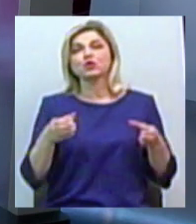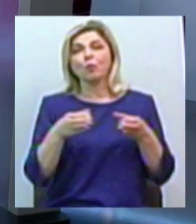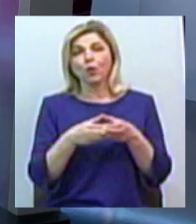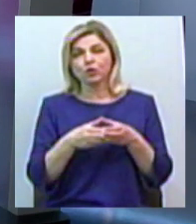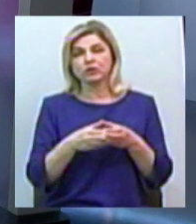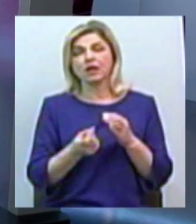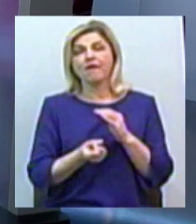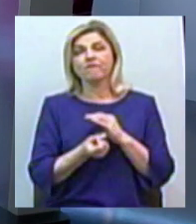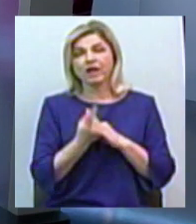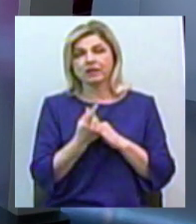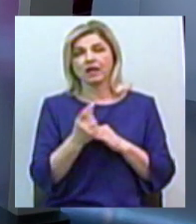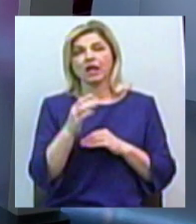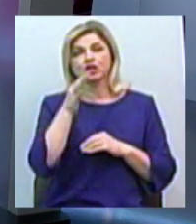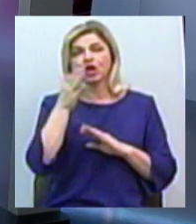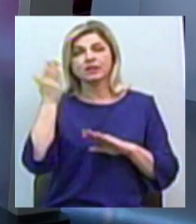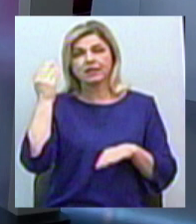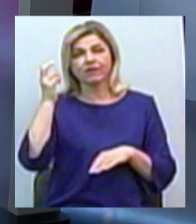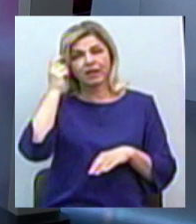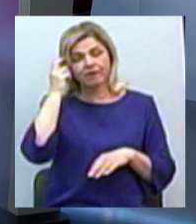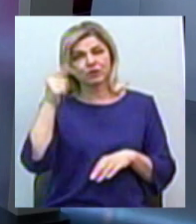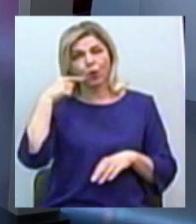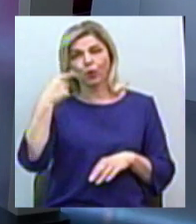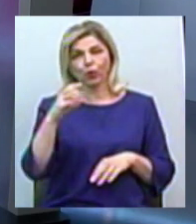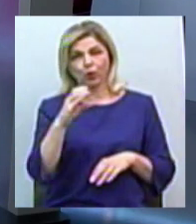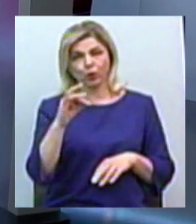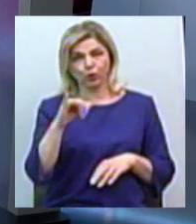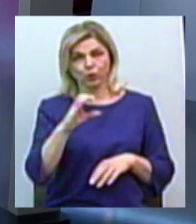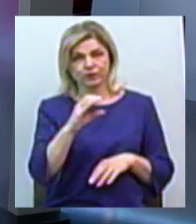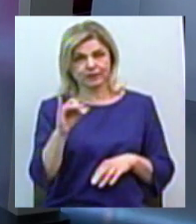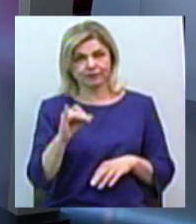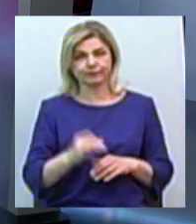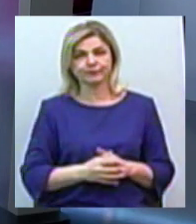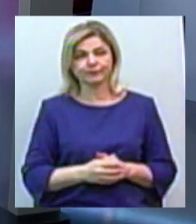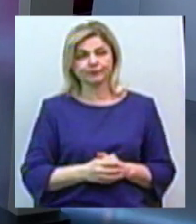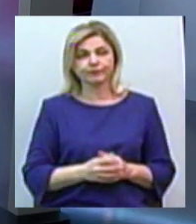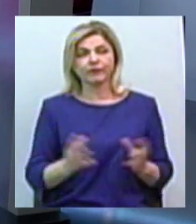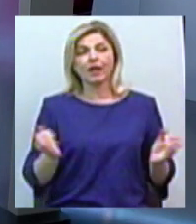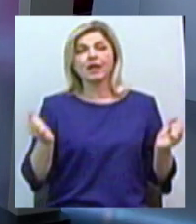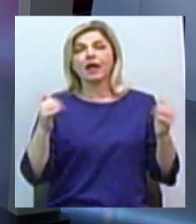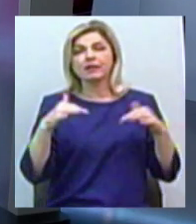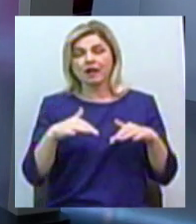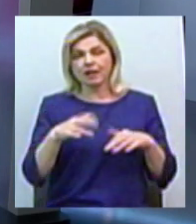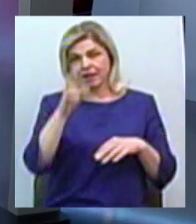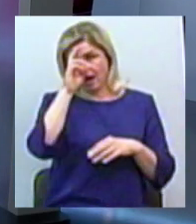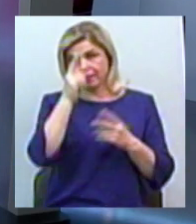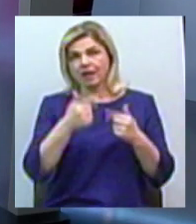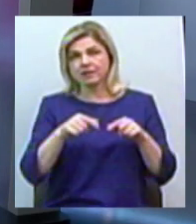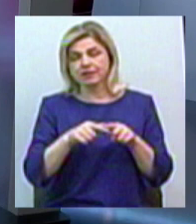виникла з часів Київської Русі, якщо далі так дивитися, вглиб віків. Єднання князівств навколо